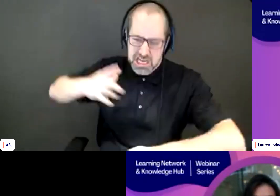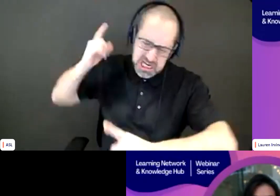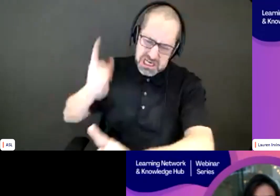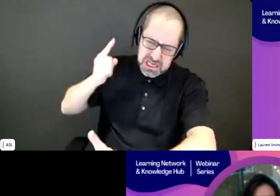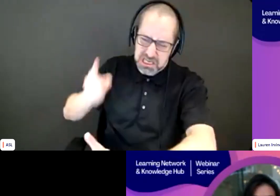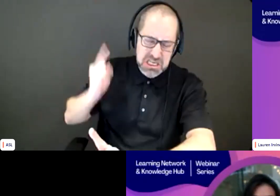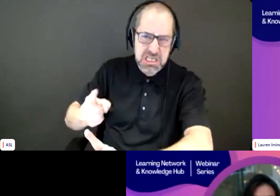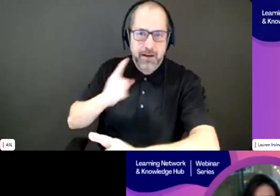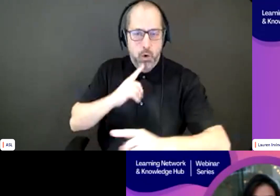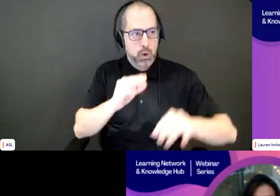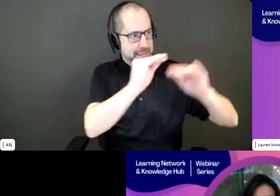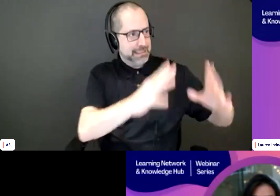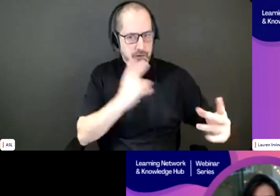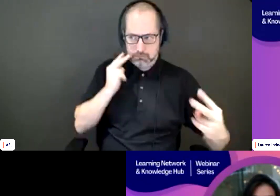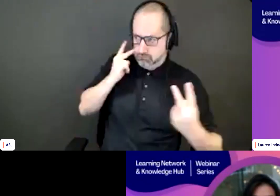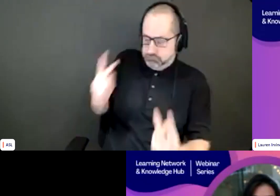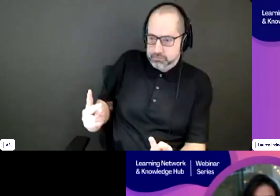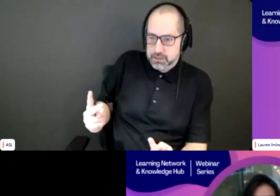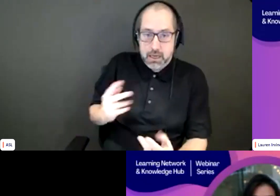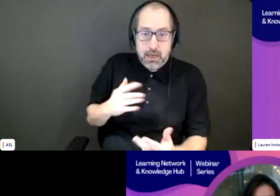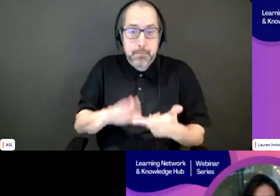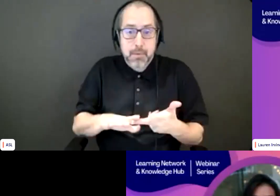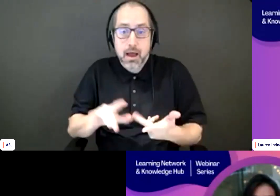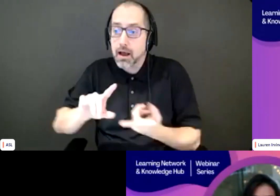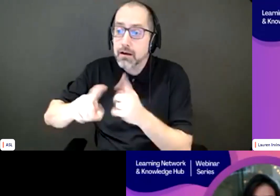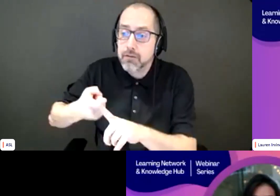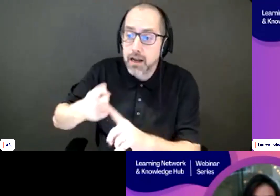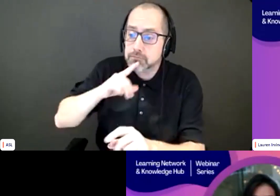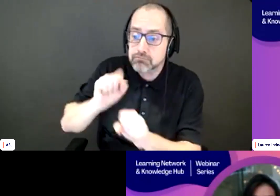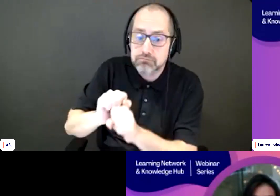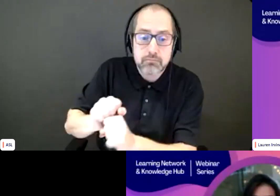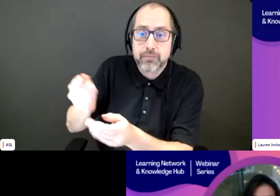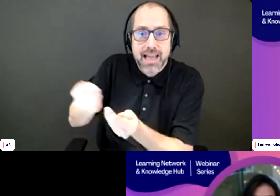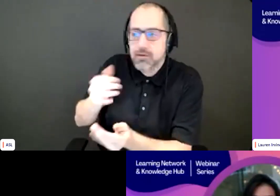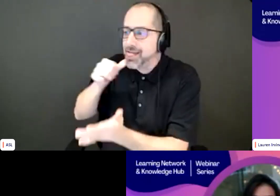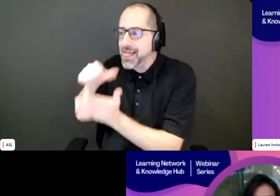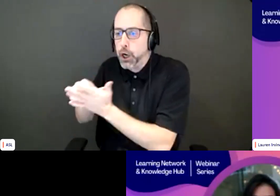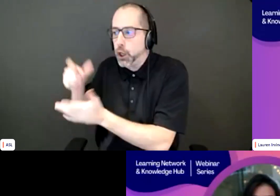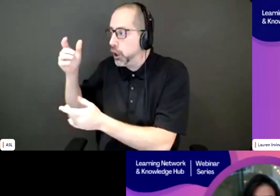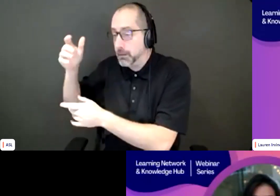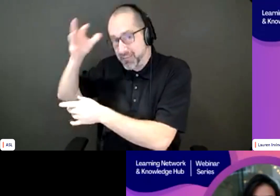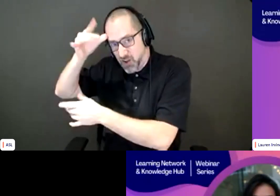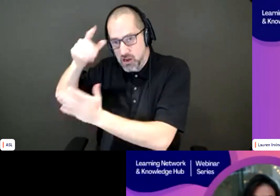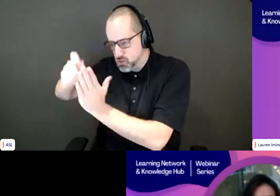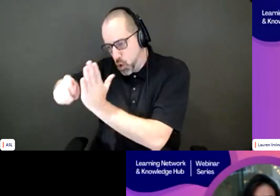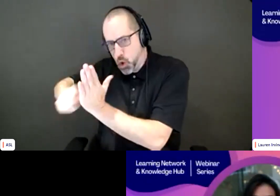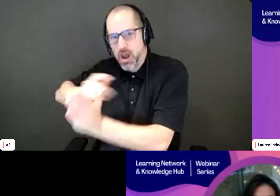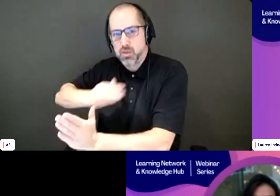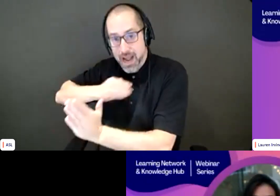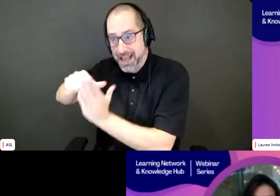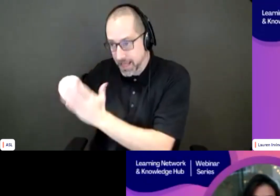l'école et j'ai fait là lorsque mes collègues de classe m'ont écrit une lettre